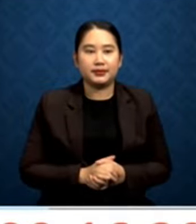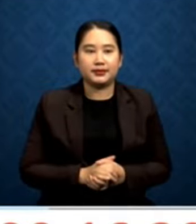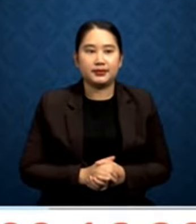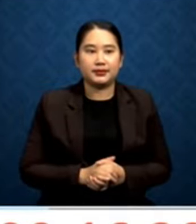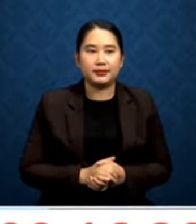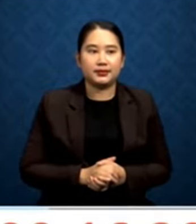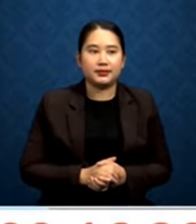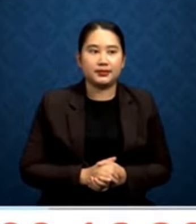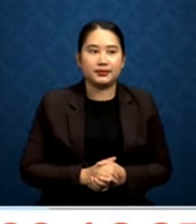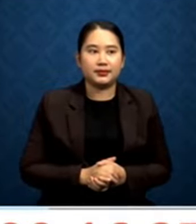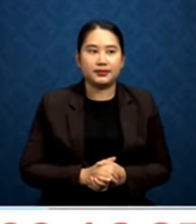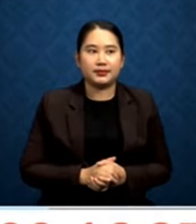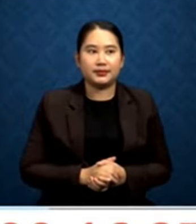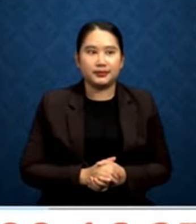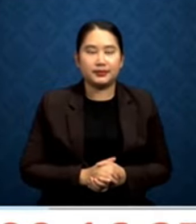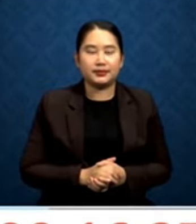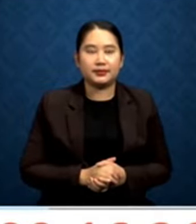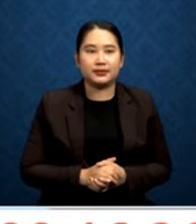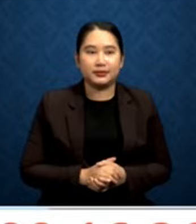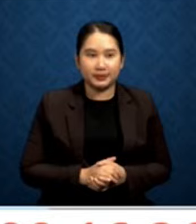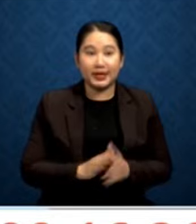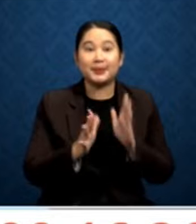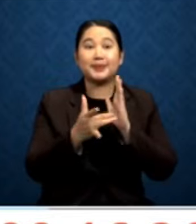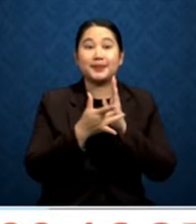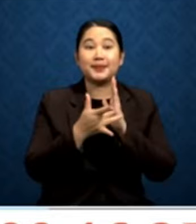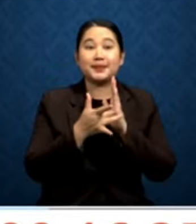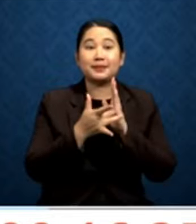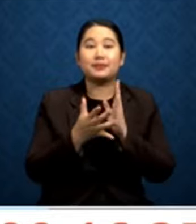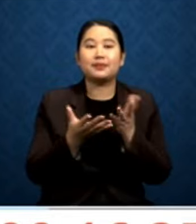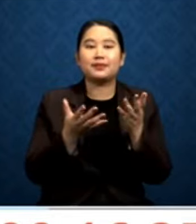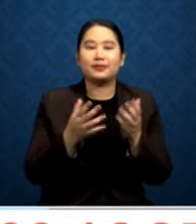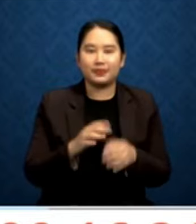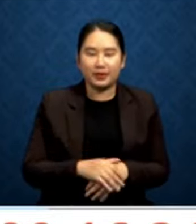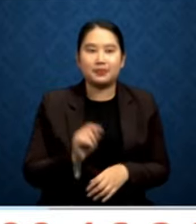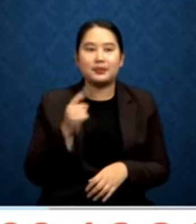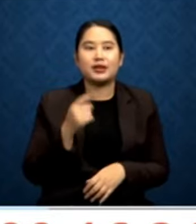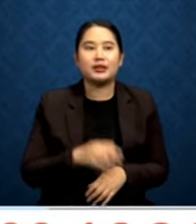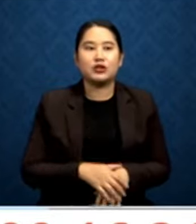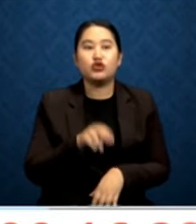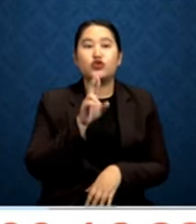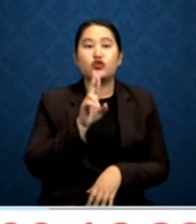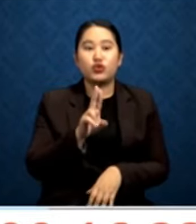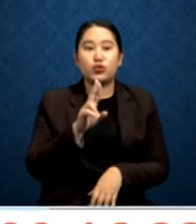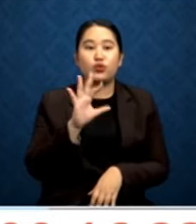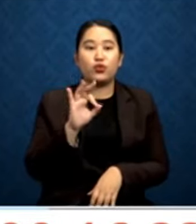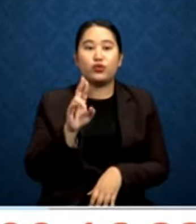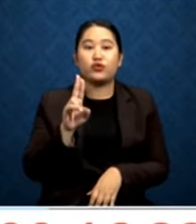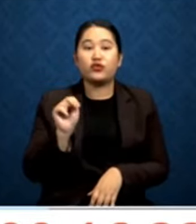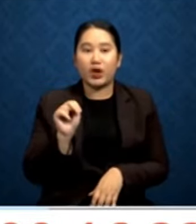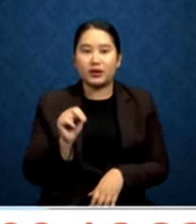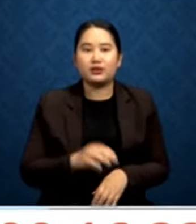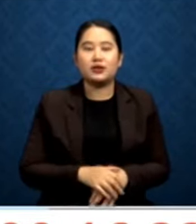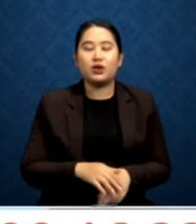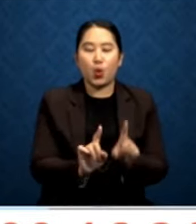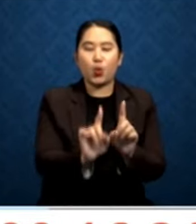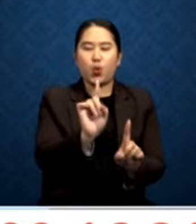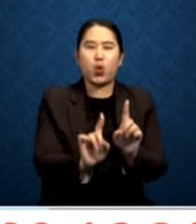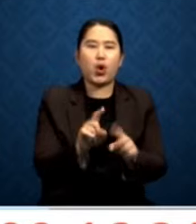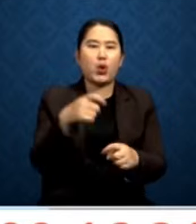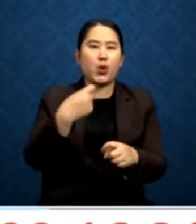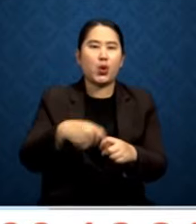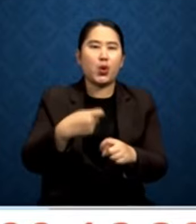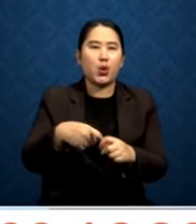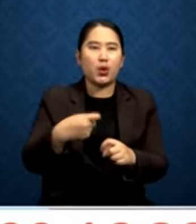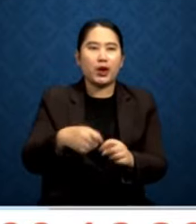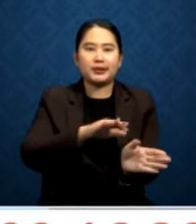อันนี้เริมมาแบ Hi-Tech ขึนมาหน่อยแล้วนะครับYou Fund ถ้าการเลนหนยากไปสำหบคุณ